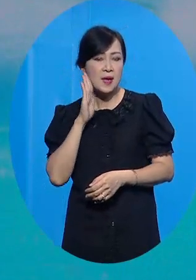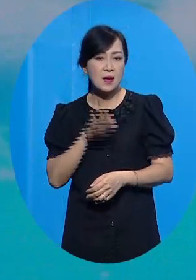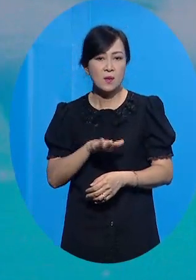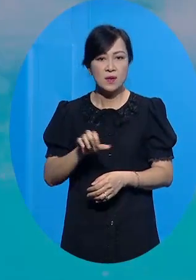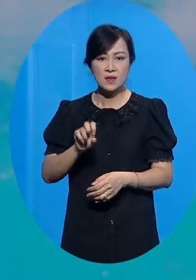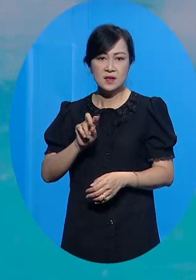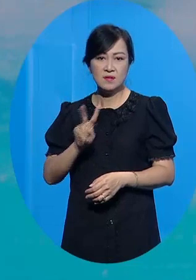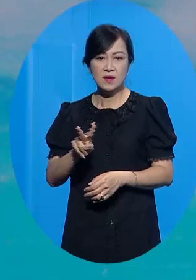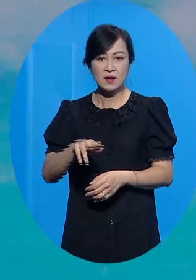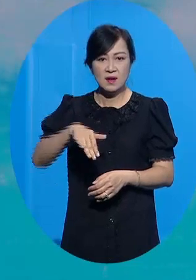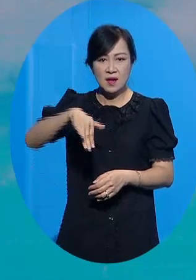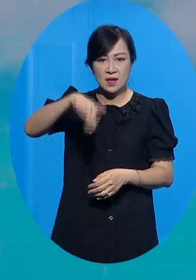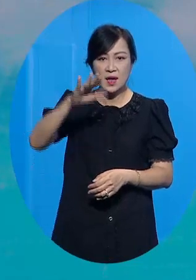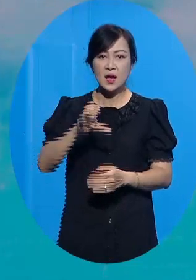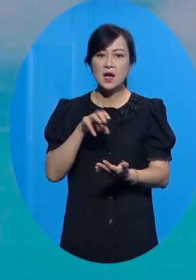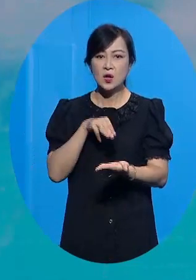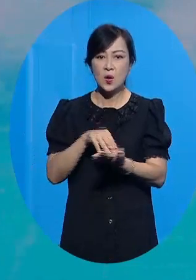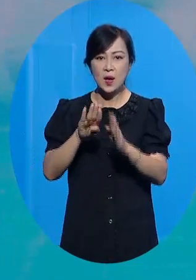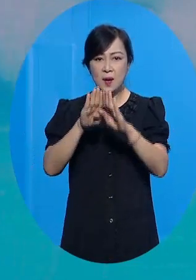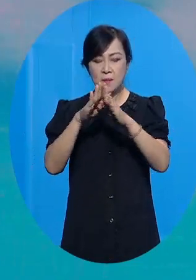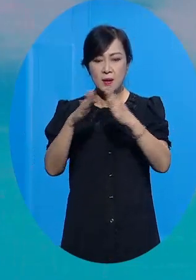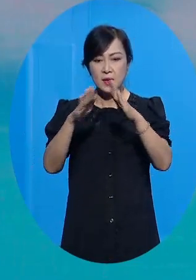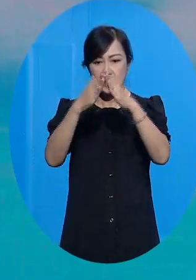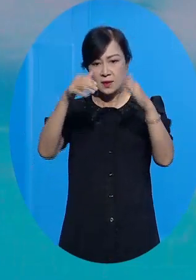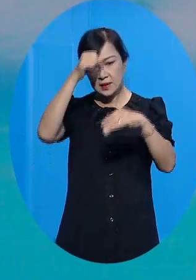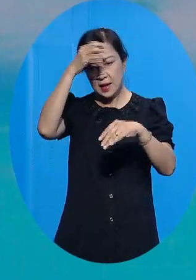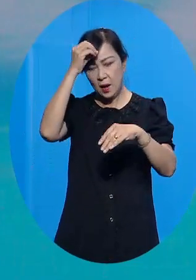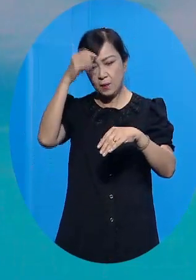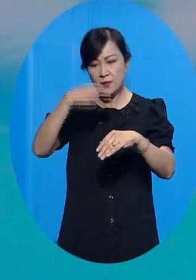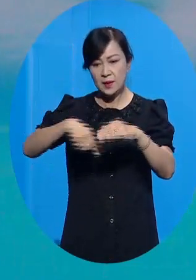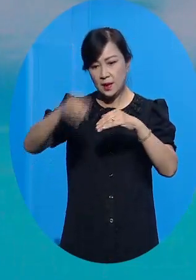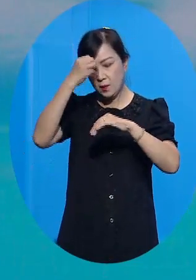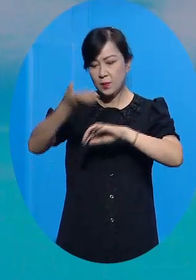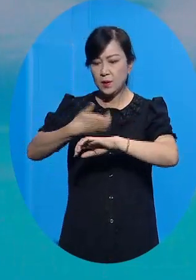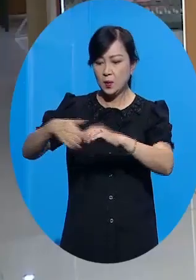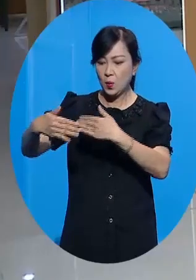sinh, sinh viên đang không ngừng gia tăng vì đây là cơ hội mở ra cánh cửa đại học và du học.